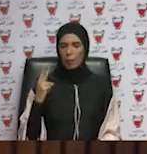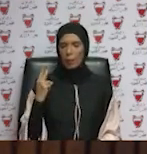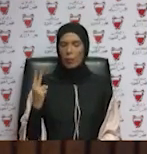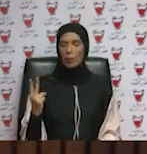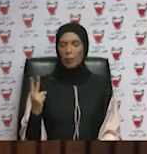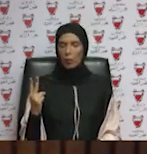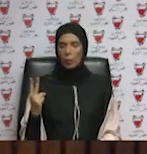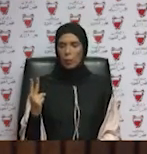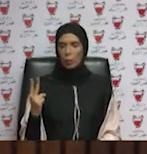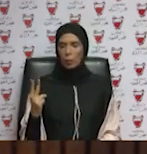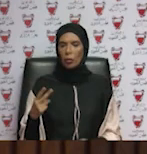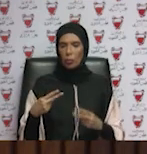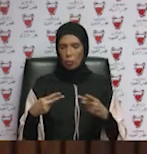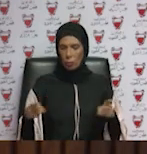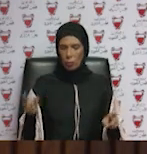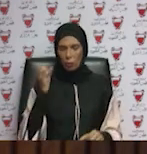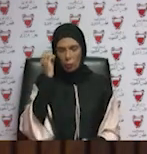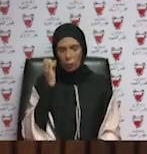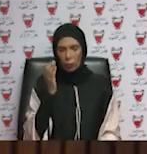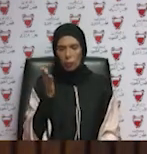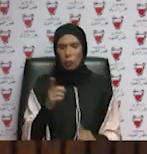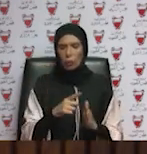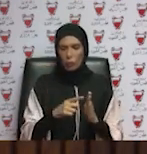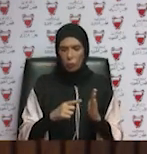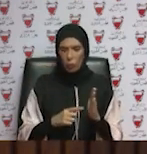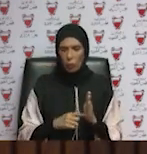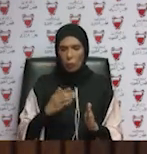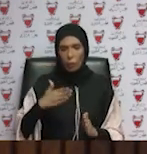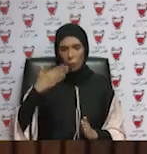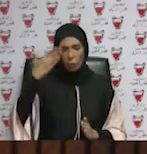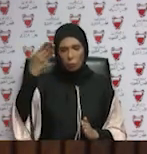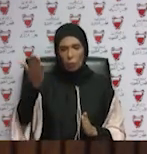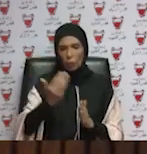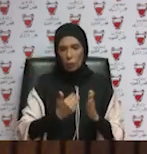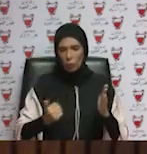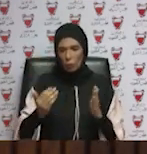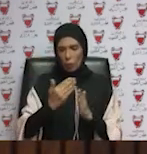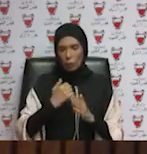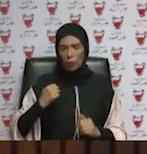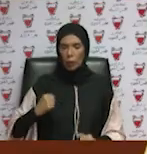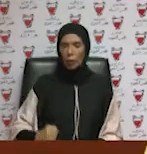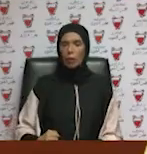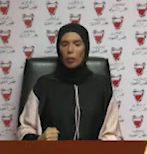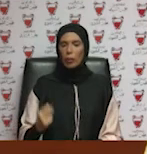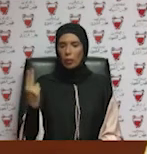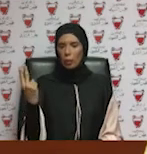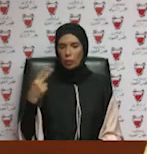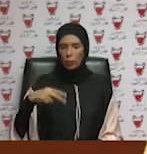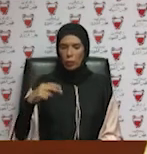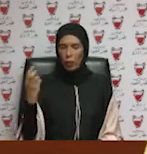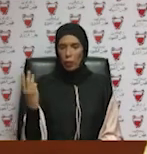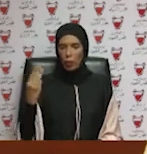ثانياً، يتفق الاقتراح بقانون مع الرؤية الاقتصادية لمملكة البحرين